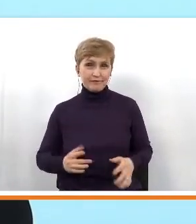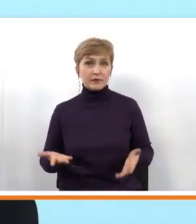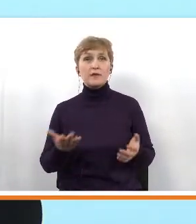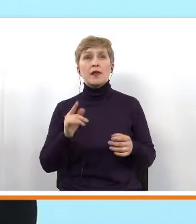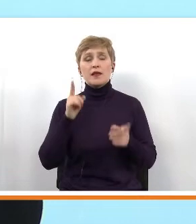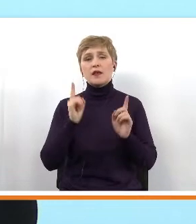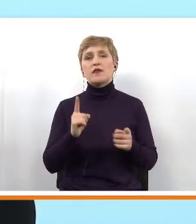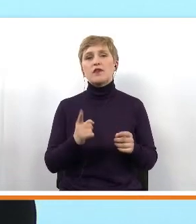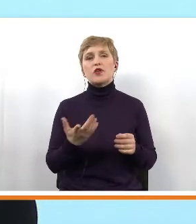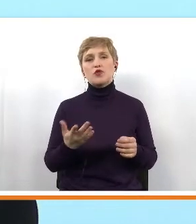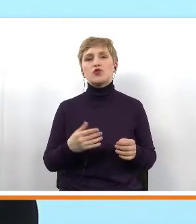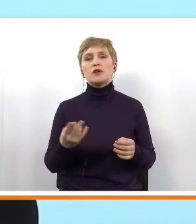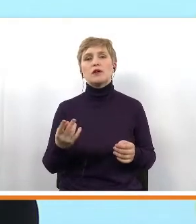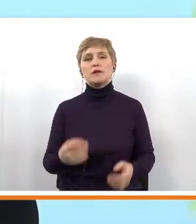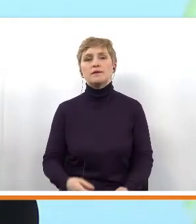действительно назрела